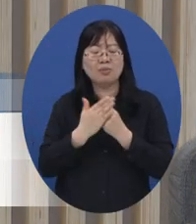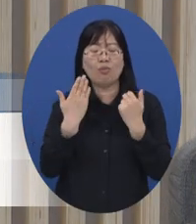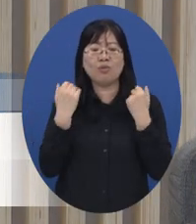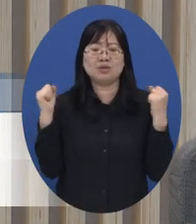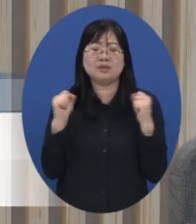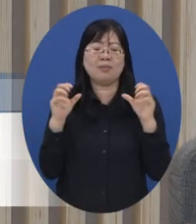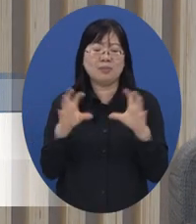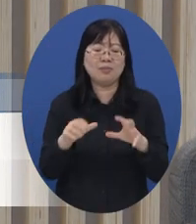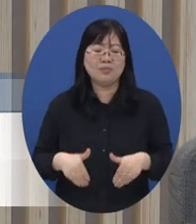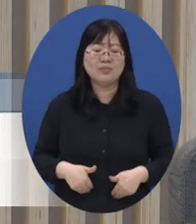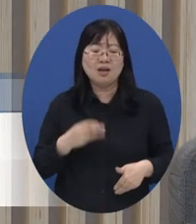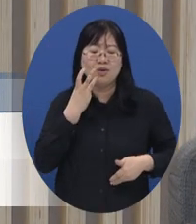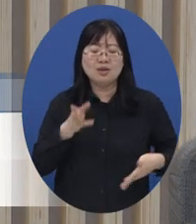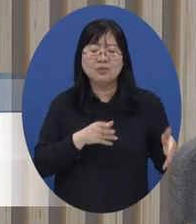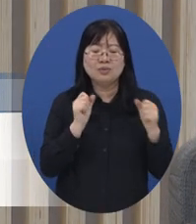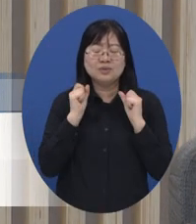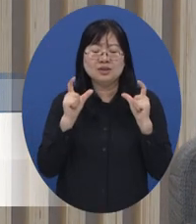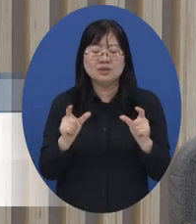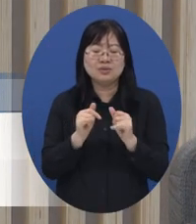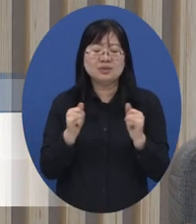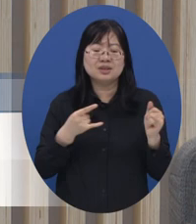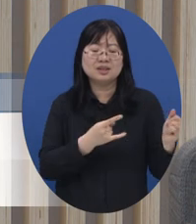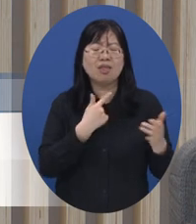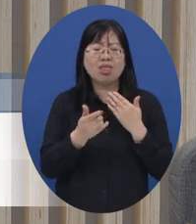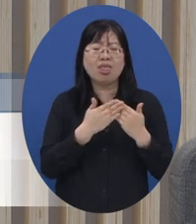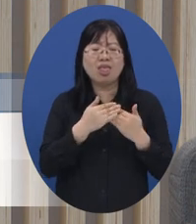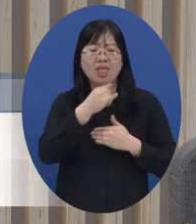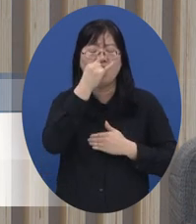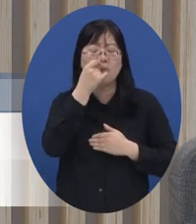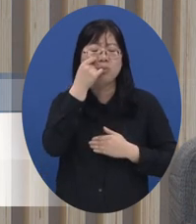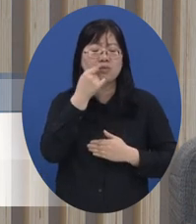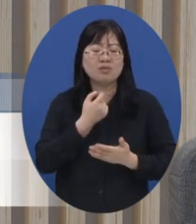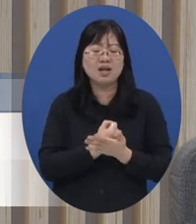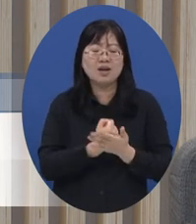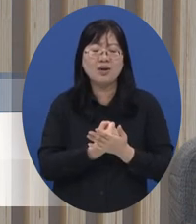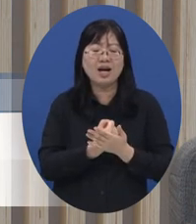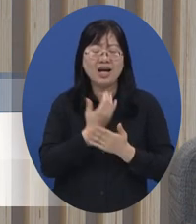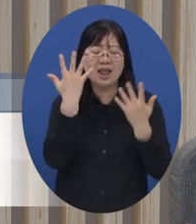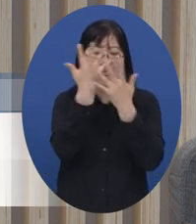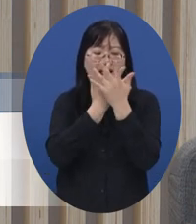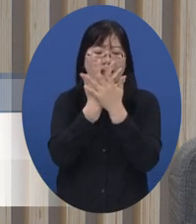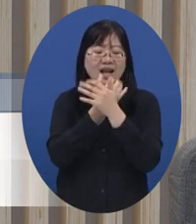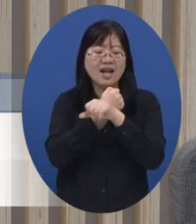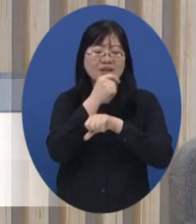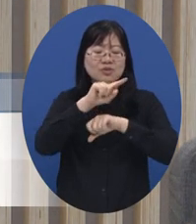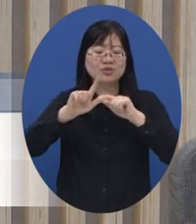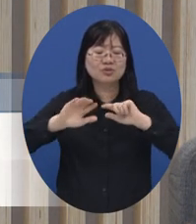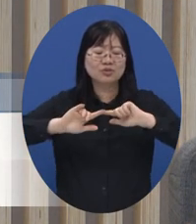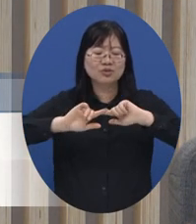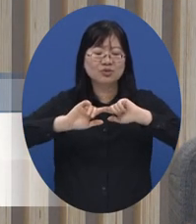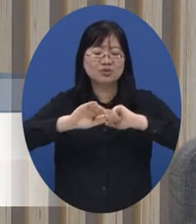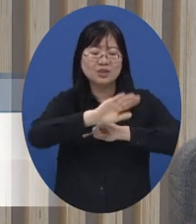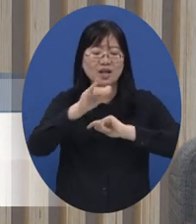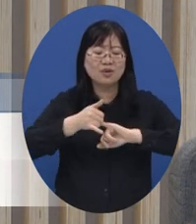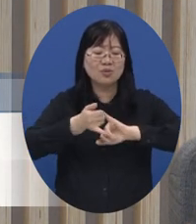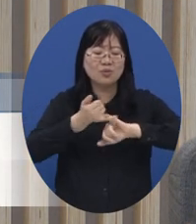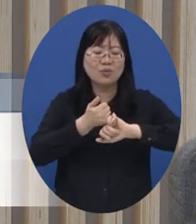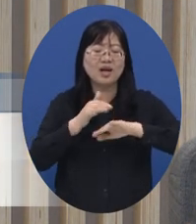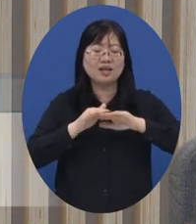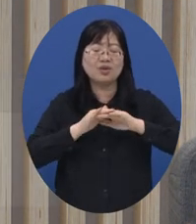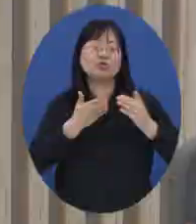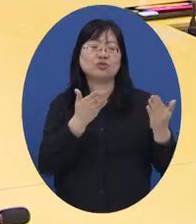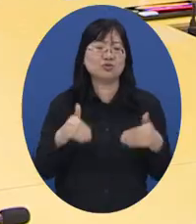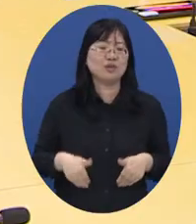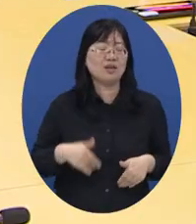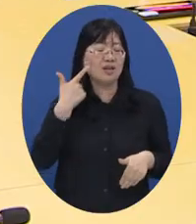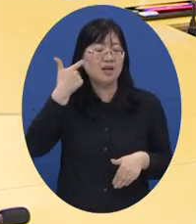힘합쳐서 경기 북부 지역 주민들이 겪어왔던 그 서러움, 또그 암담함 이런 것들을 우리가 반드시 해결해 내야 된다고